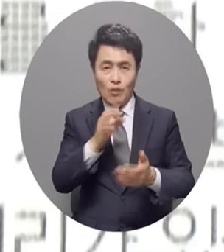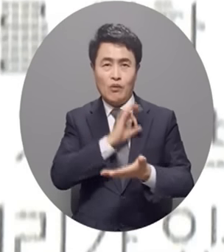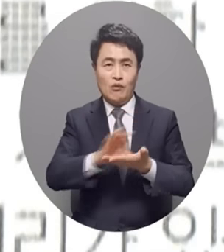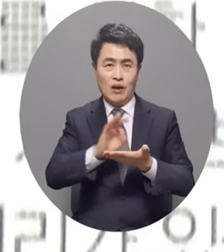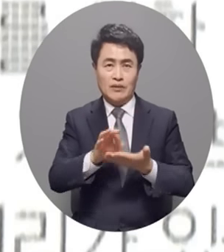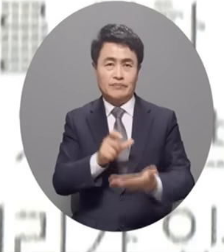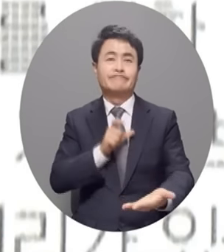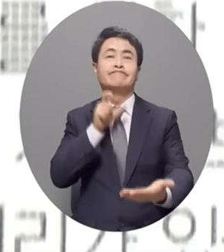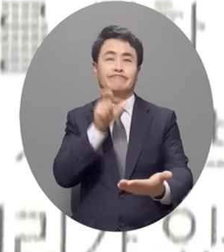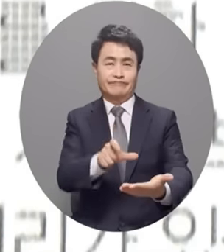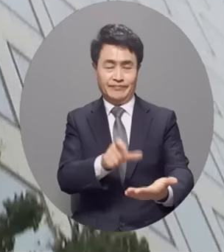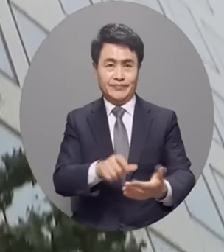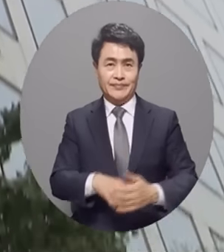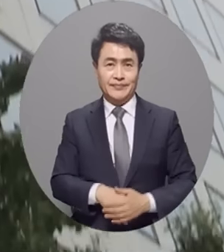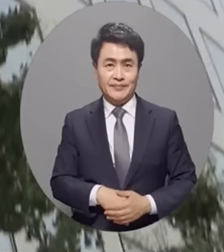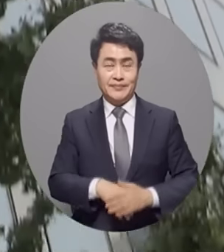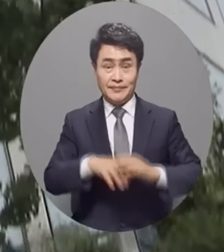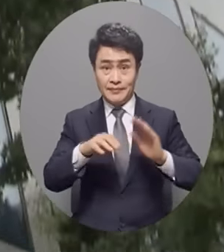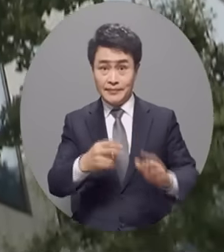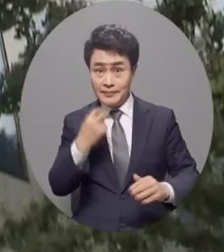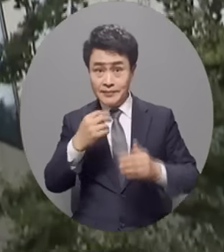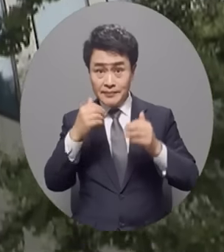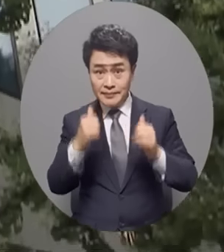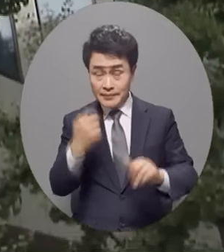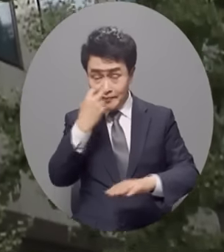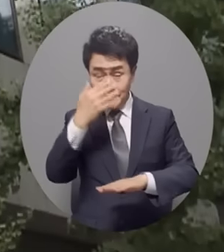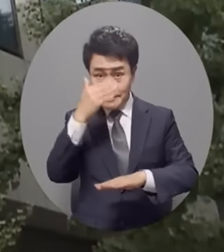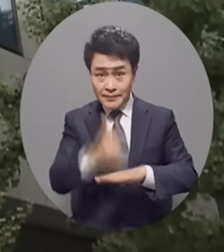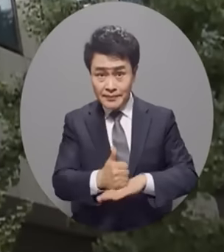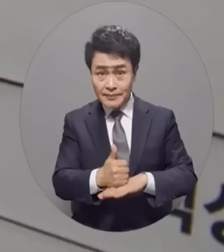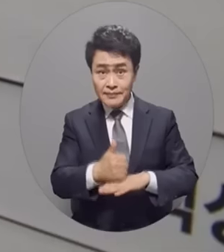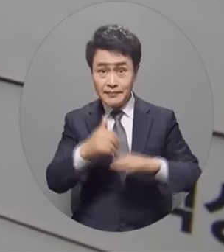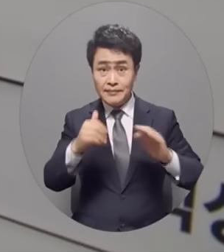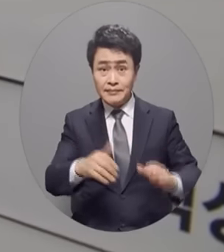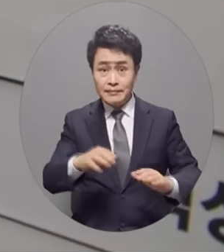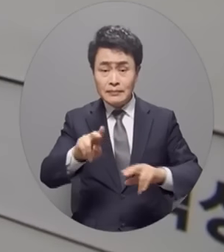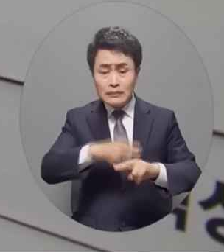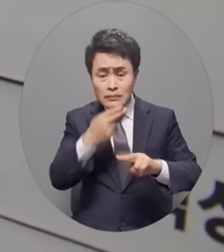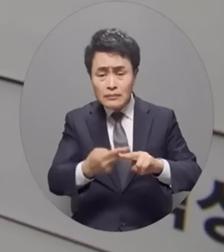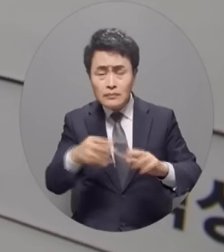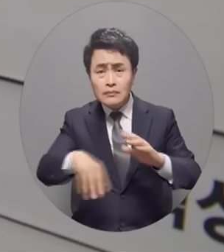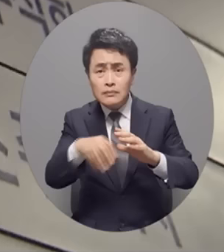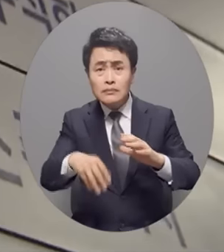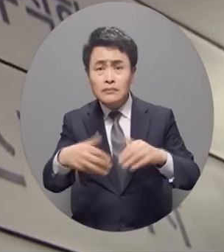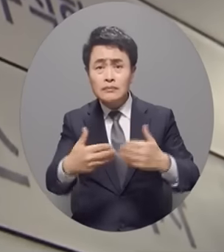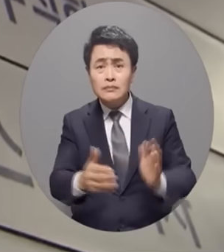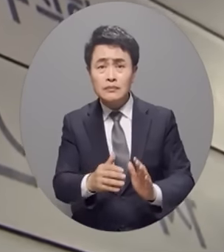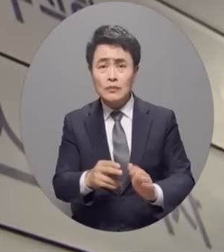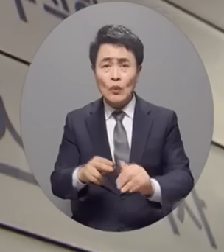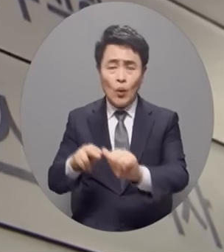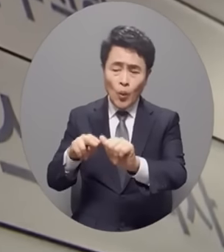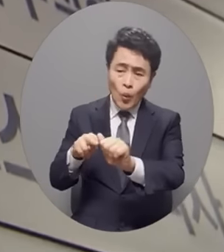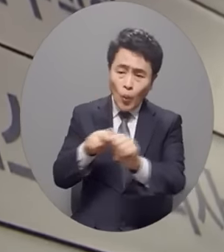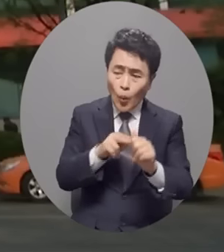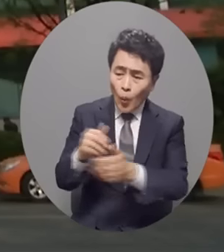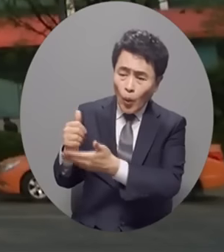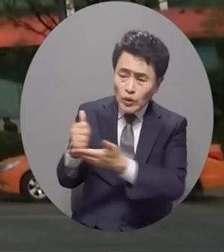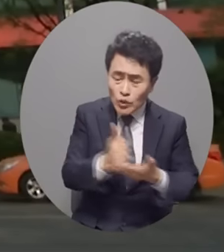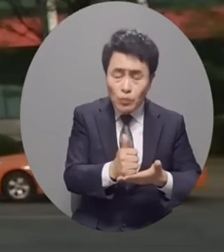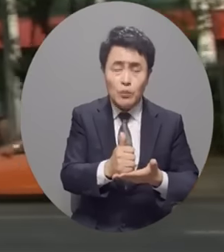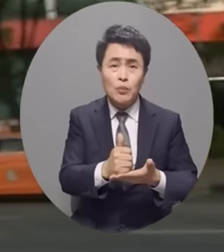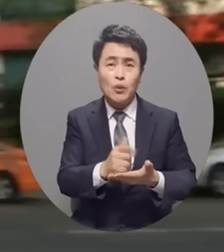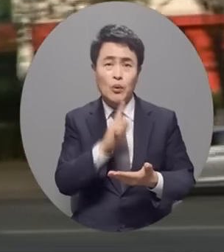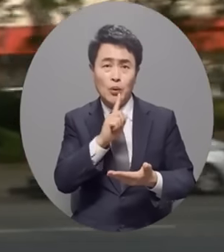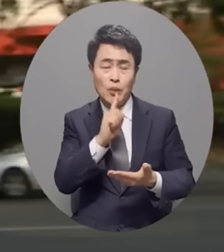있다고 적어놨습니다 검찰 수사 결과 경품 행사 목적은 사실상 고객 정보 빼내었습니다 홈플러스는